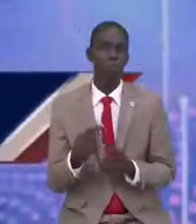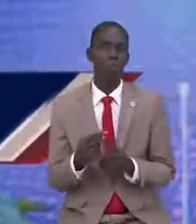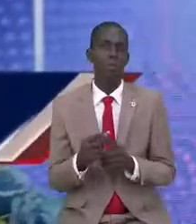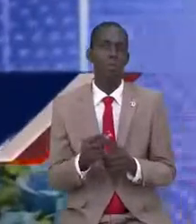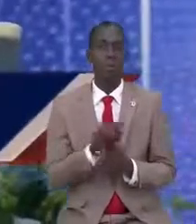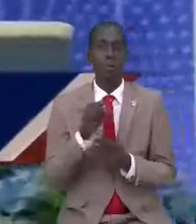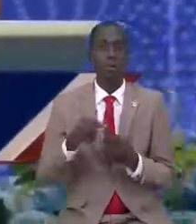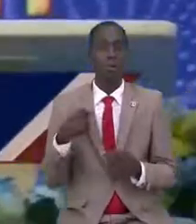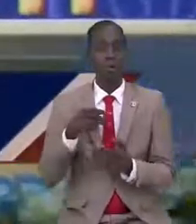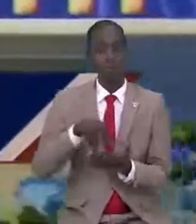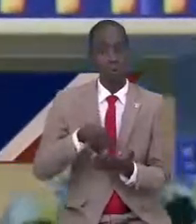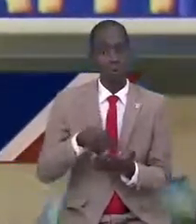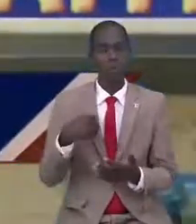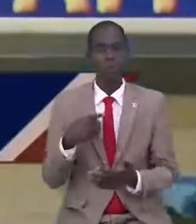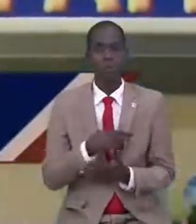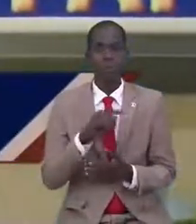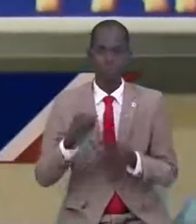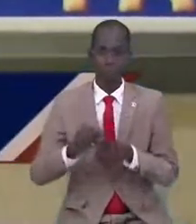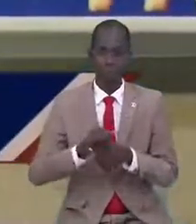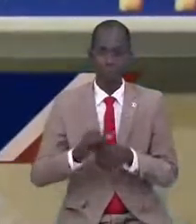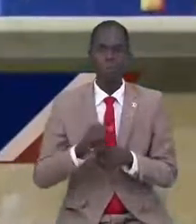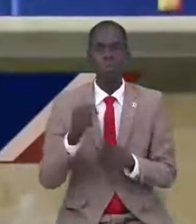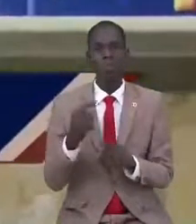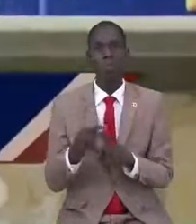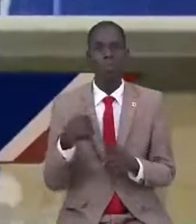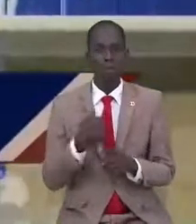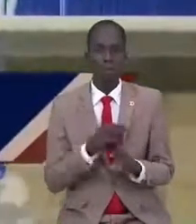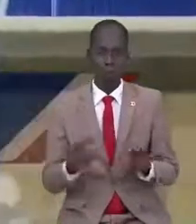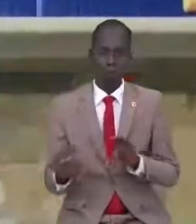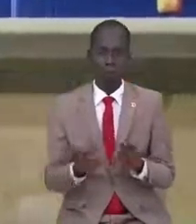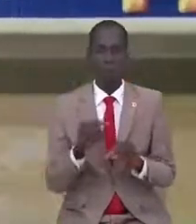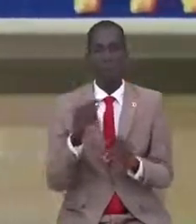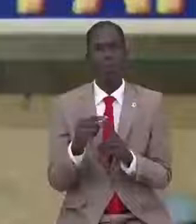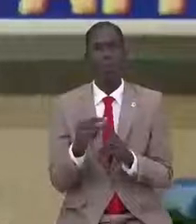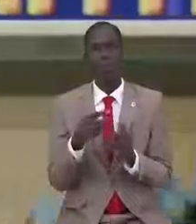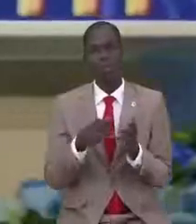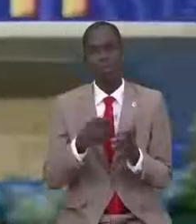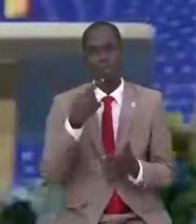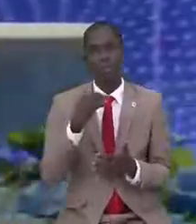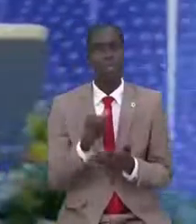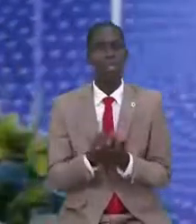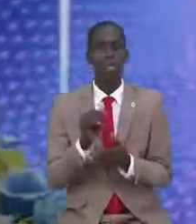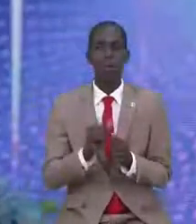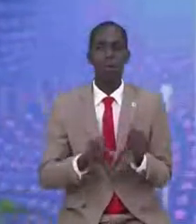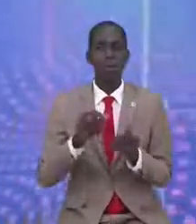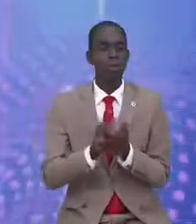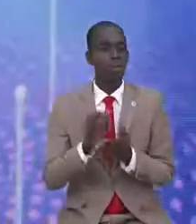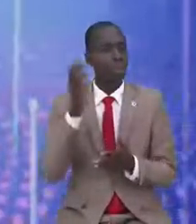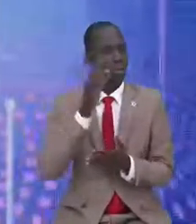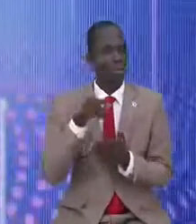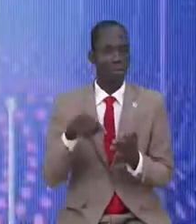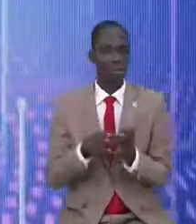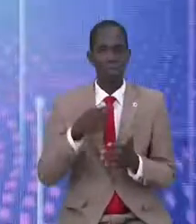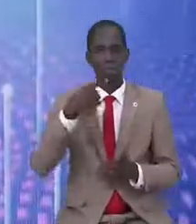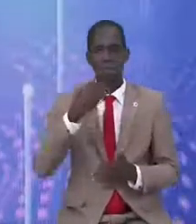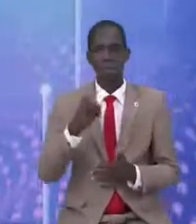comment le lis-tu? Et quand en lisant la parole, nous pratiquons la parole. Quiconque écoute